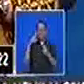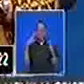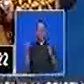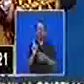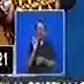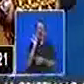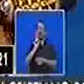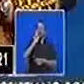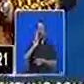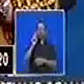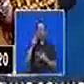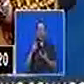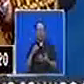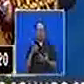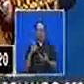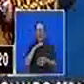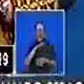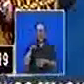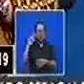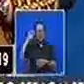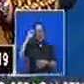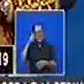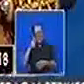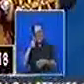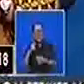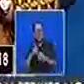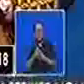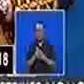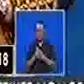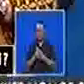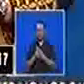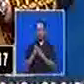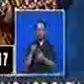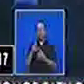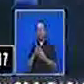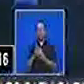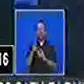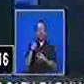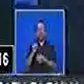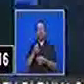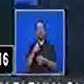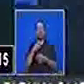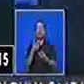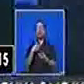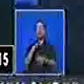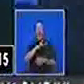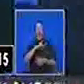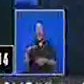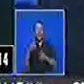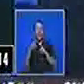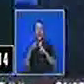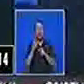kemarau tidak punya sumber air untuk bersih-bersih sekalipun. Tapi juga di sepanjang Bengawan Solo dan Serayu ada